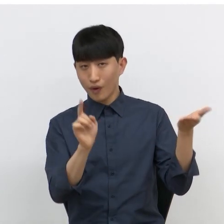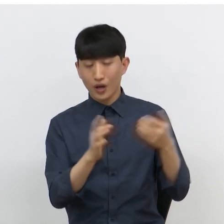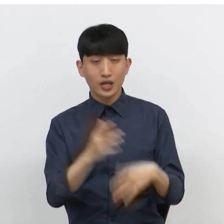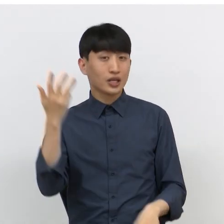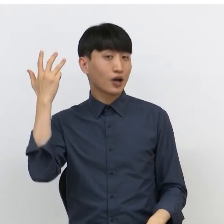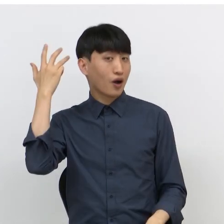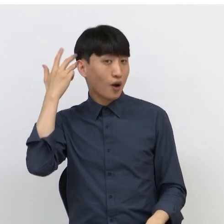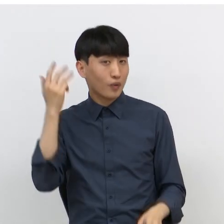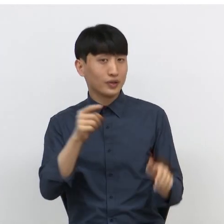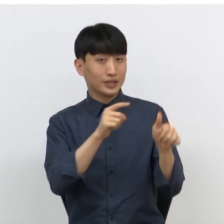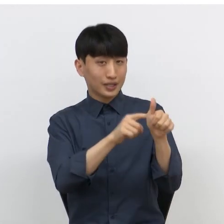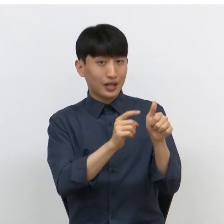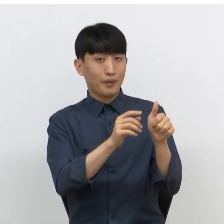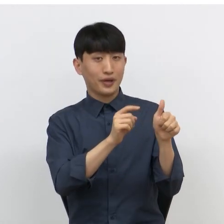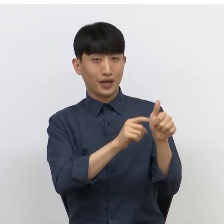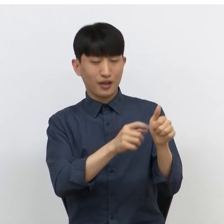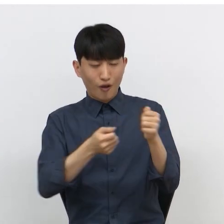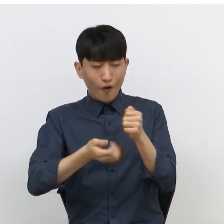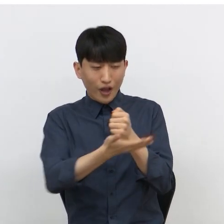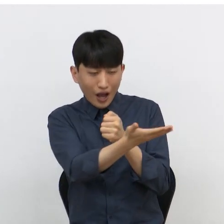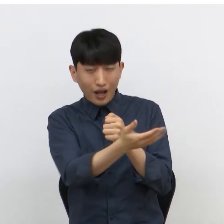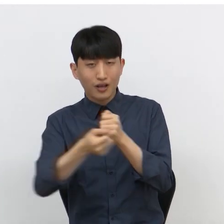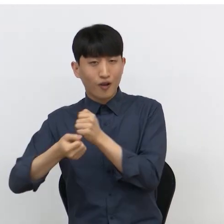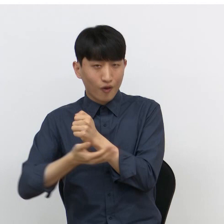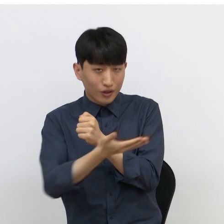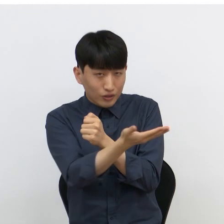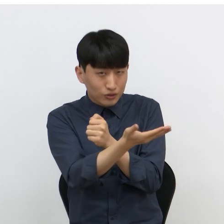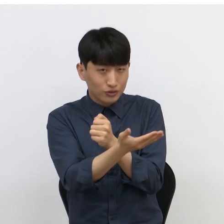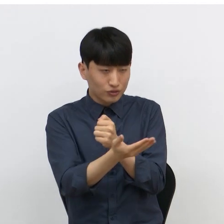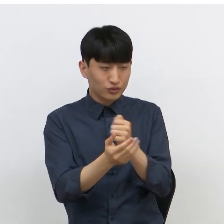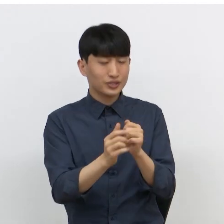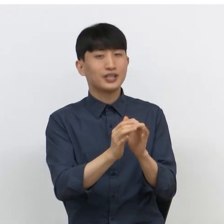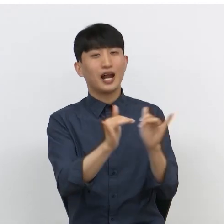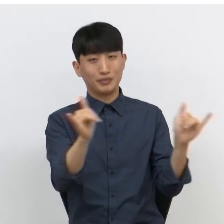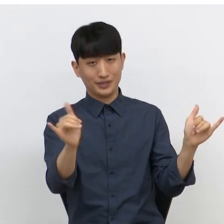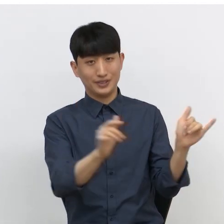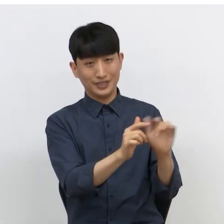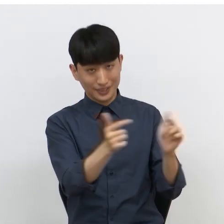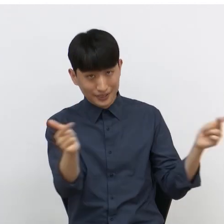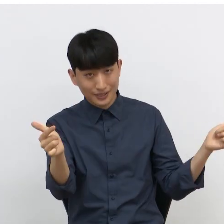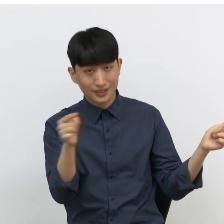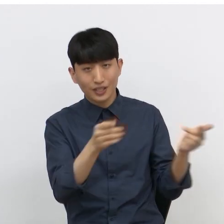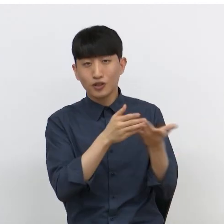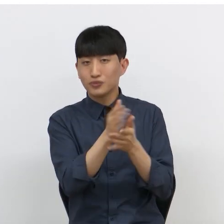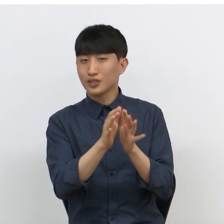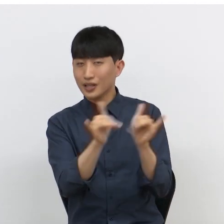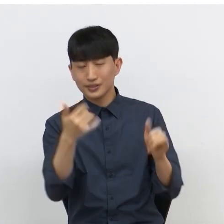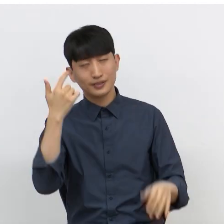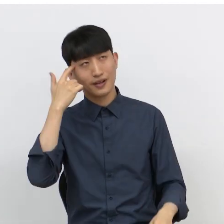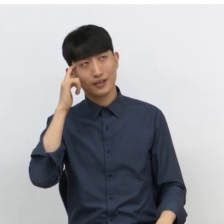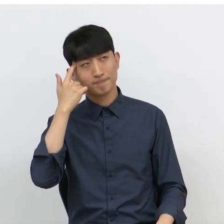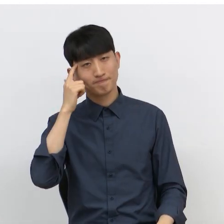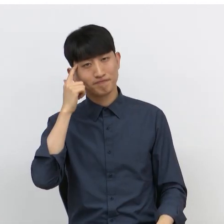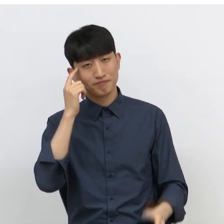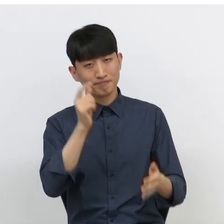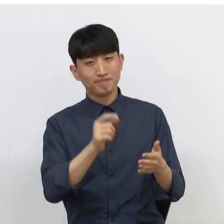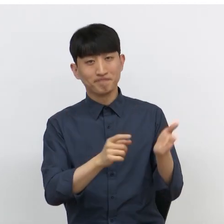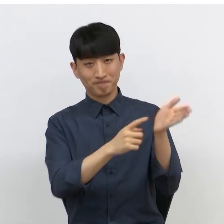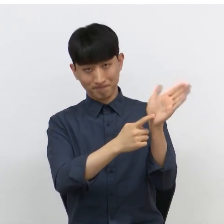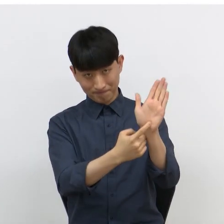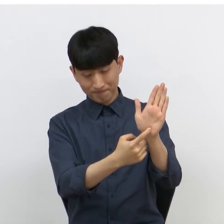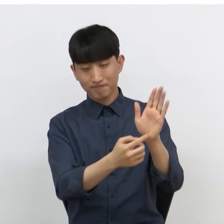인공화학 사용자에게 영향을 미치는 여러 종류의 사람들, 이제 전문가들을 제가 생각을 해봤는데,